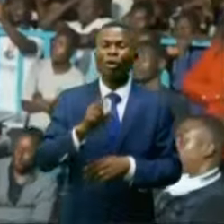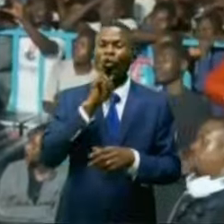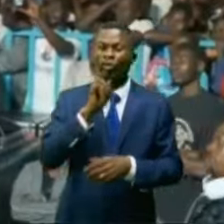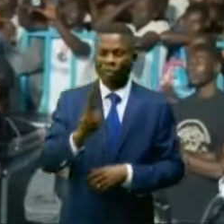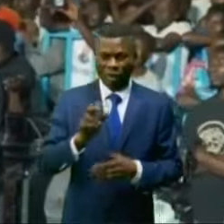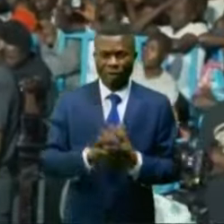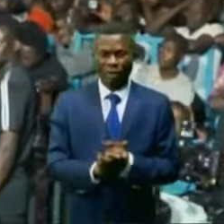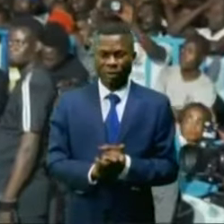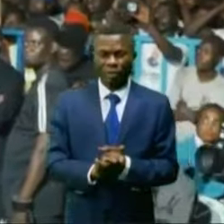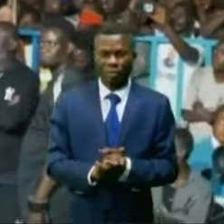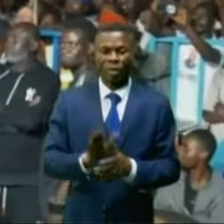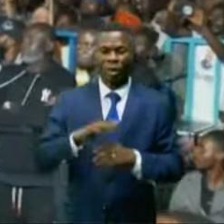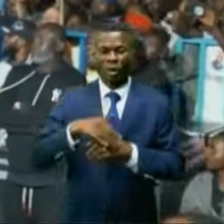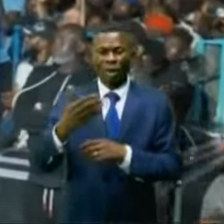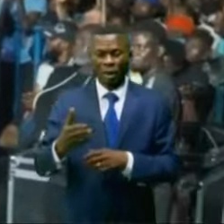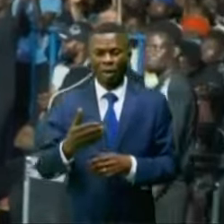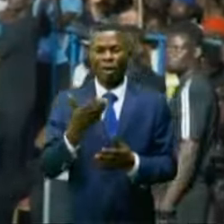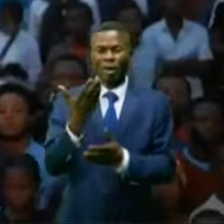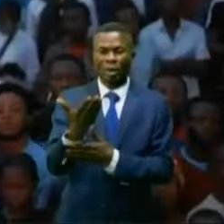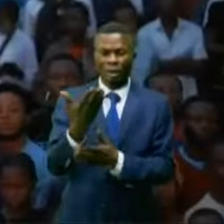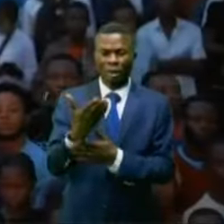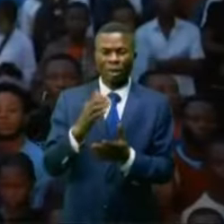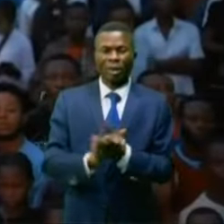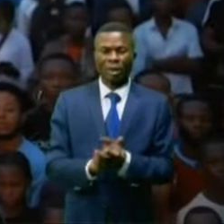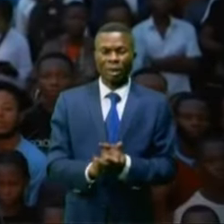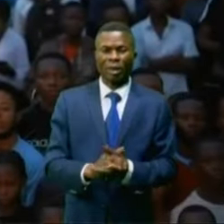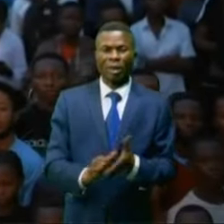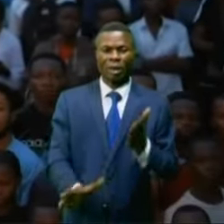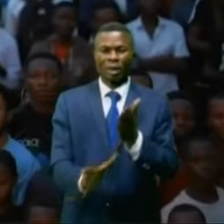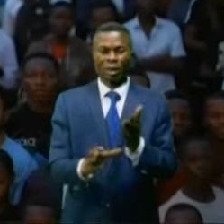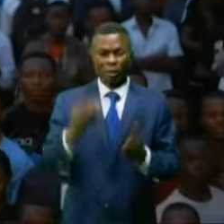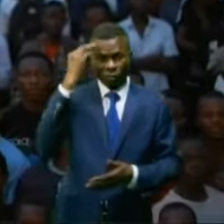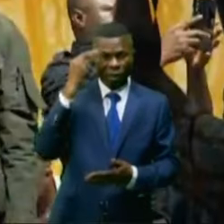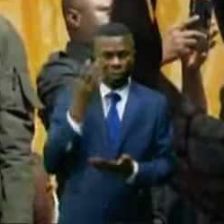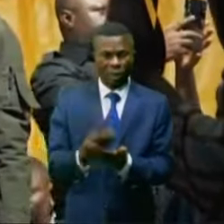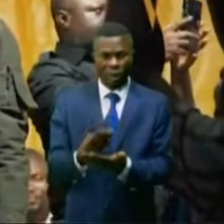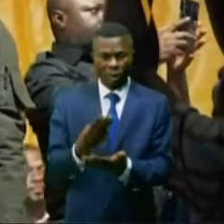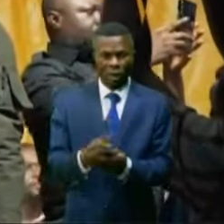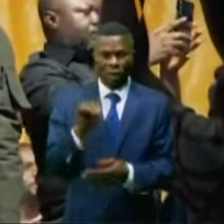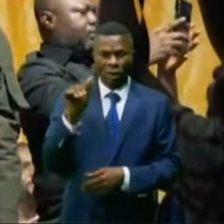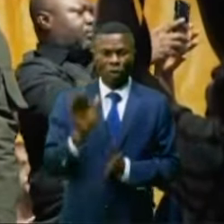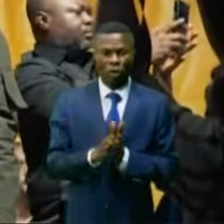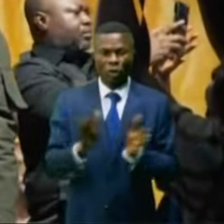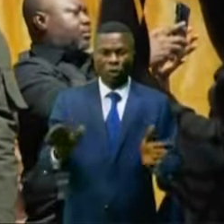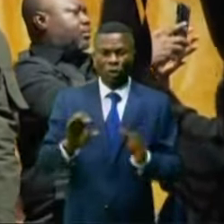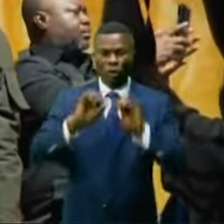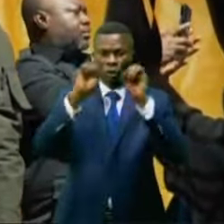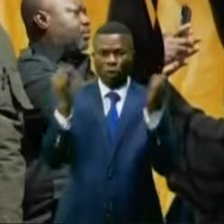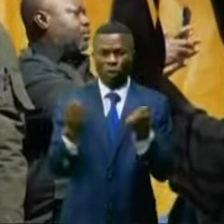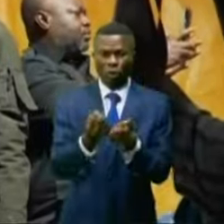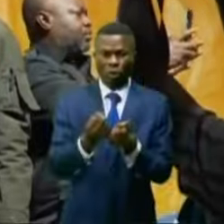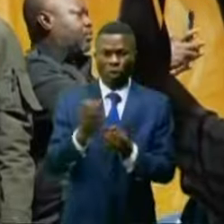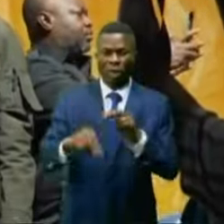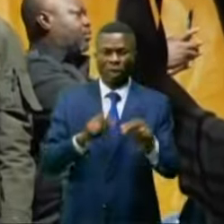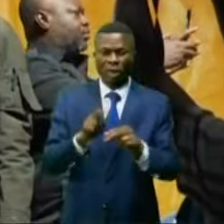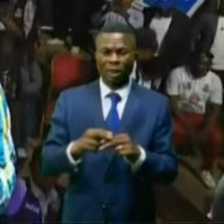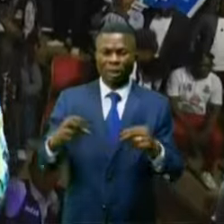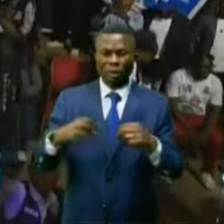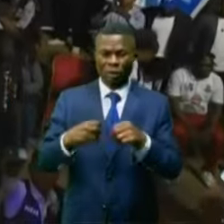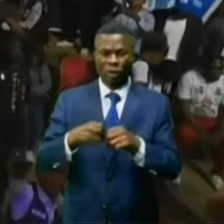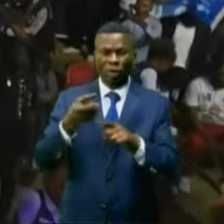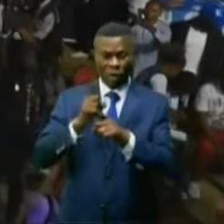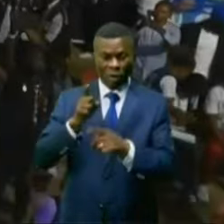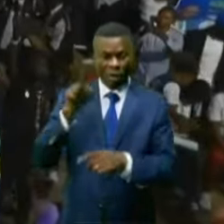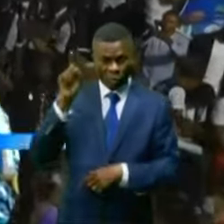Dans sa suite, il y avait le vice-ministre du budget et le directeur général de la SNEL, tous ressortissants de la